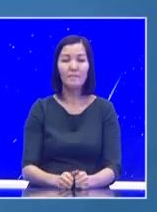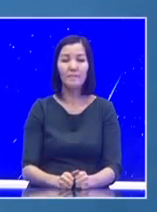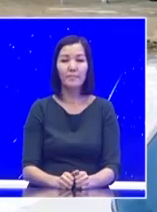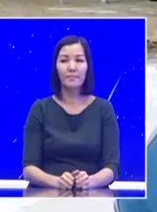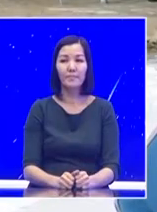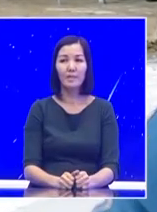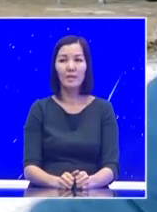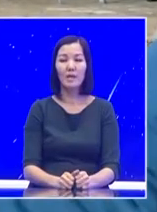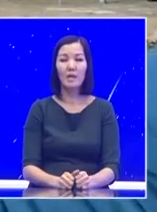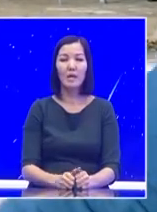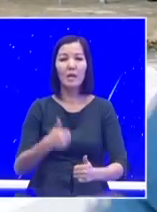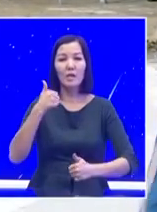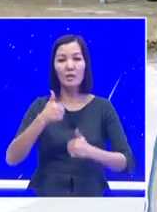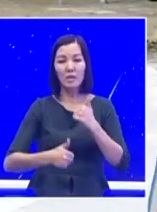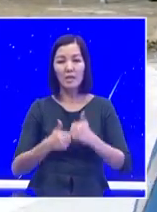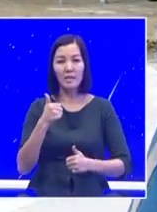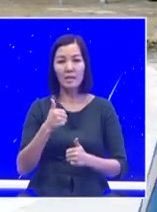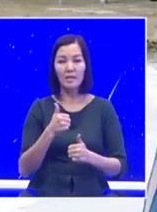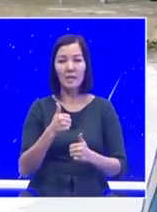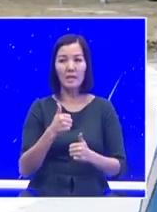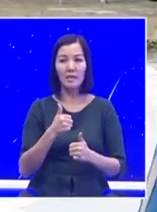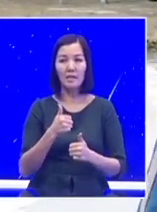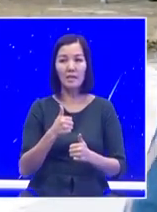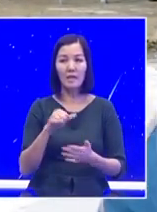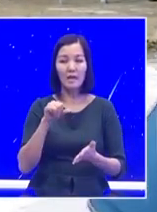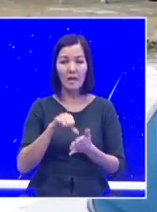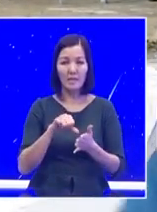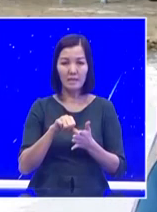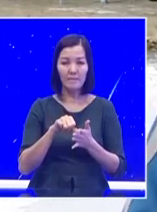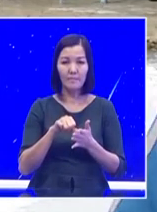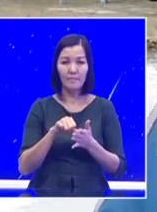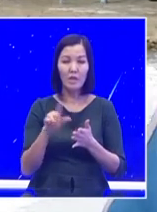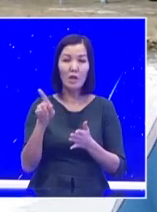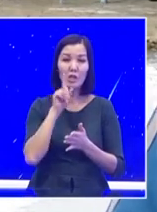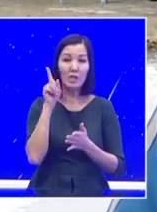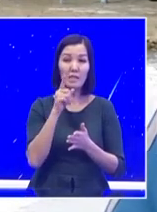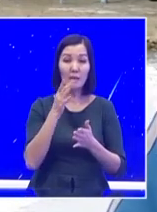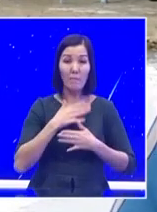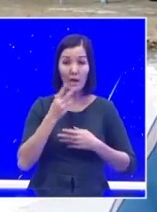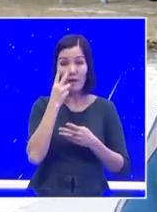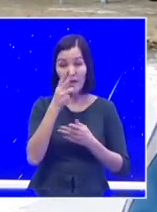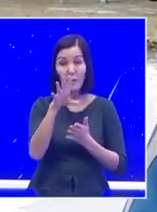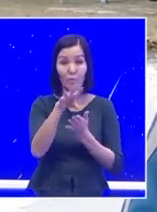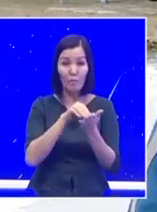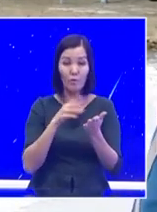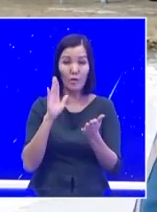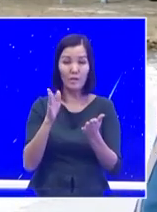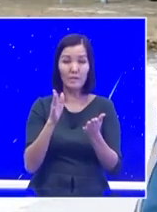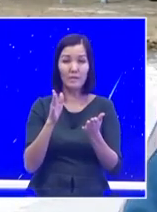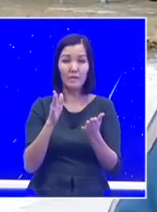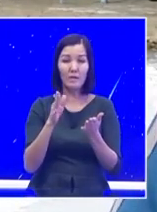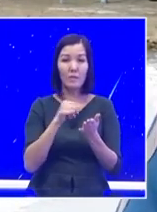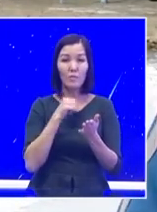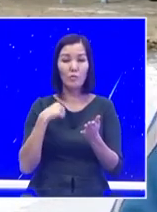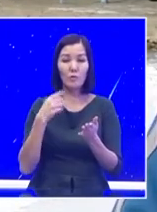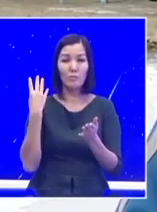Бүгін мына жарыста естіге деген қалаға енгенге қатысып, ең болмаса бір жастарға үлгі болсын деген ниетпен келіп отырмын. Өзім сол 40